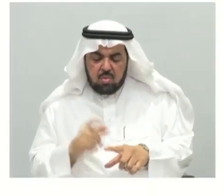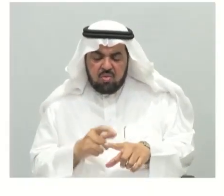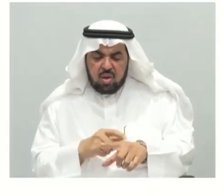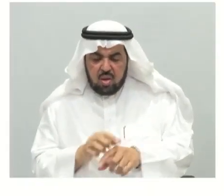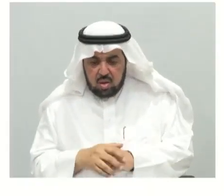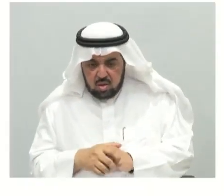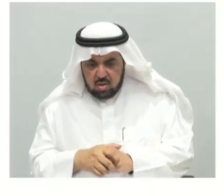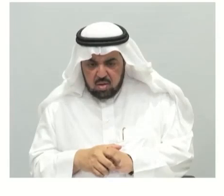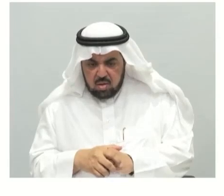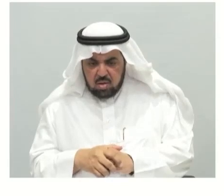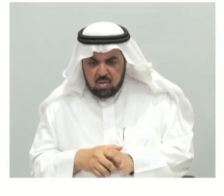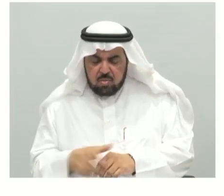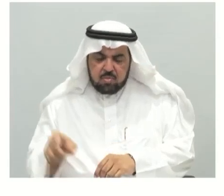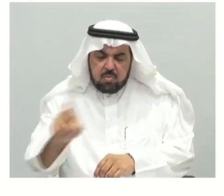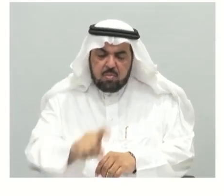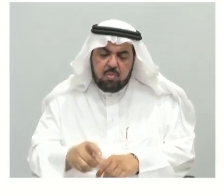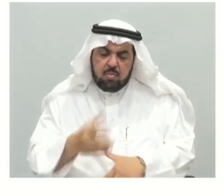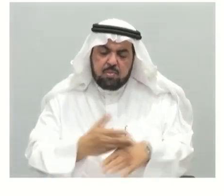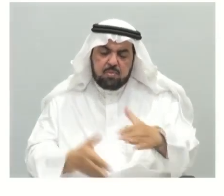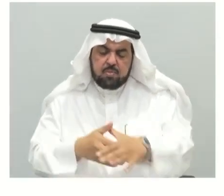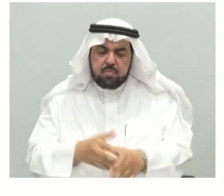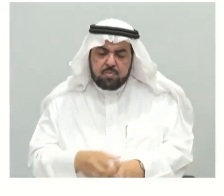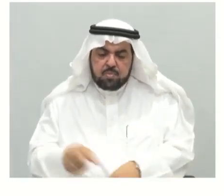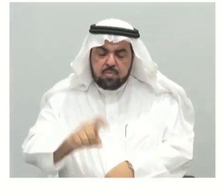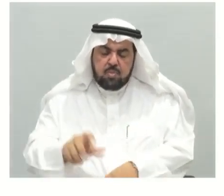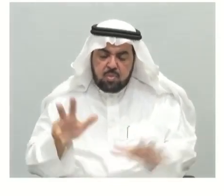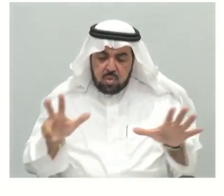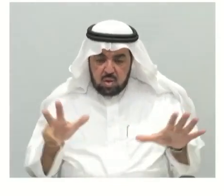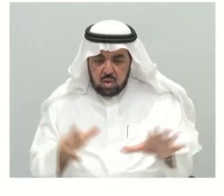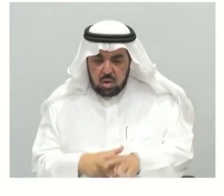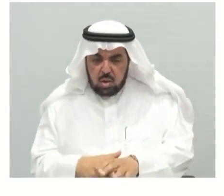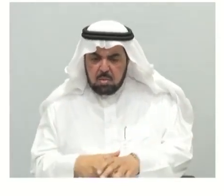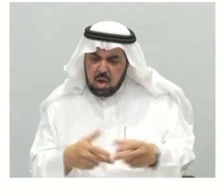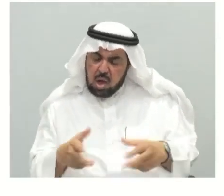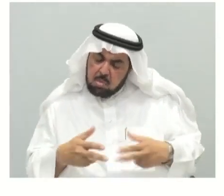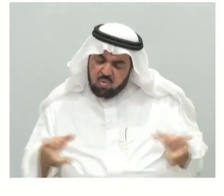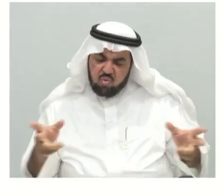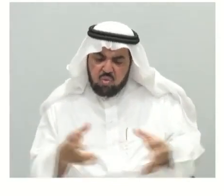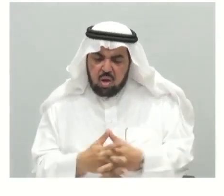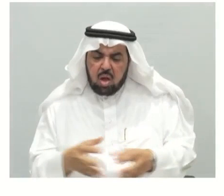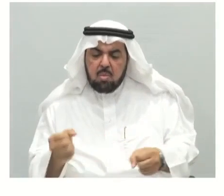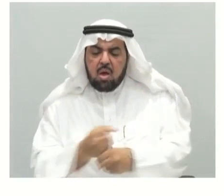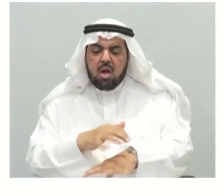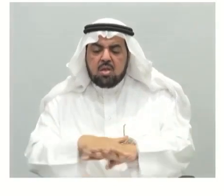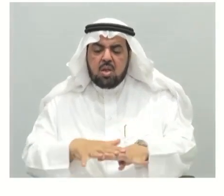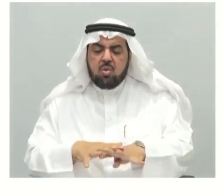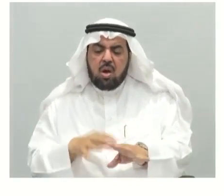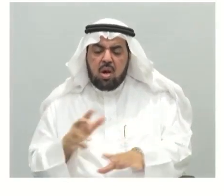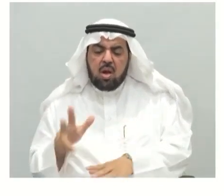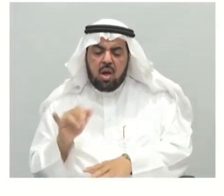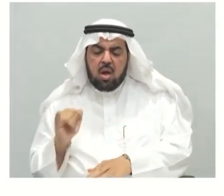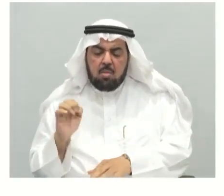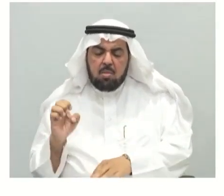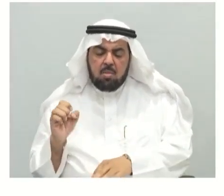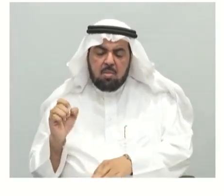المفصليات في الاسئله البنائيه في السؤال الثامن نهايه مفتوحه اعمل جدولا للمفصليات ترتب